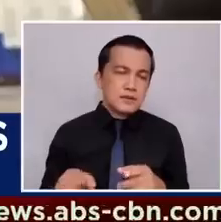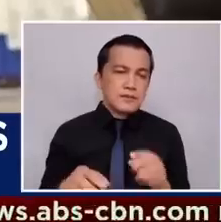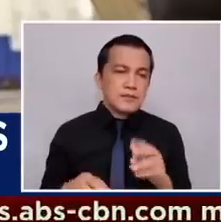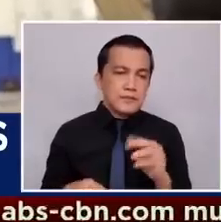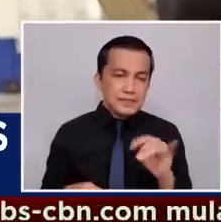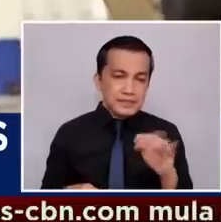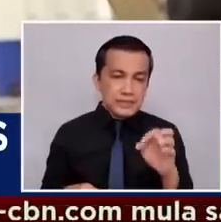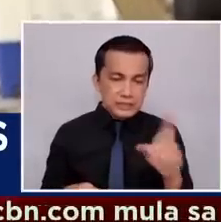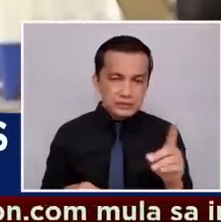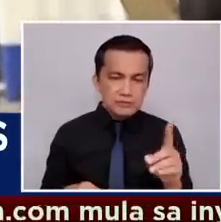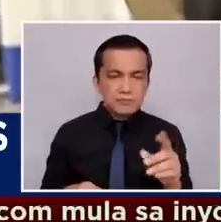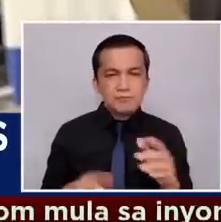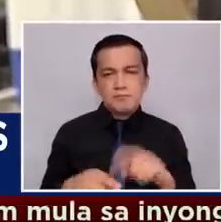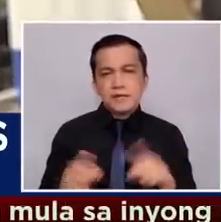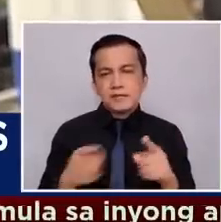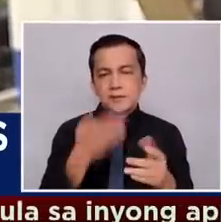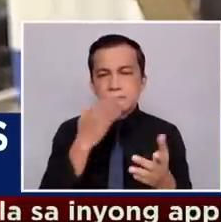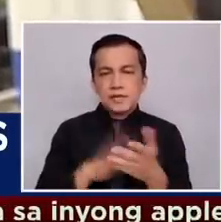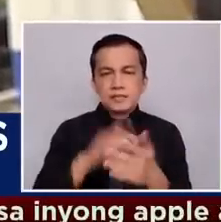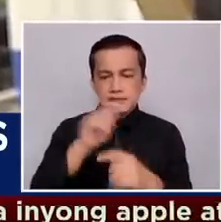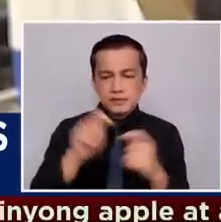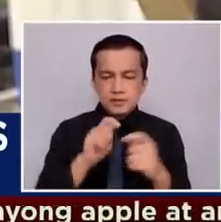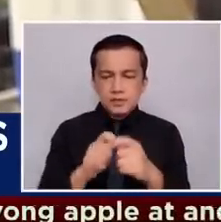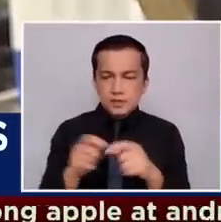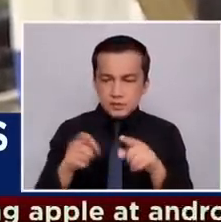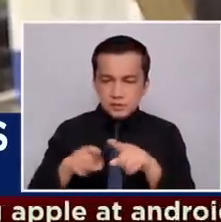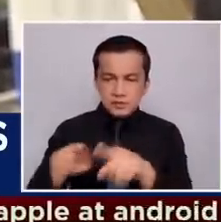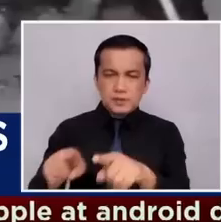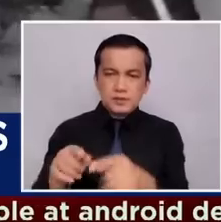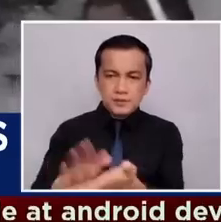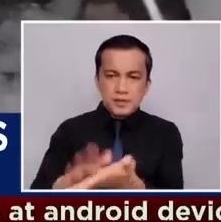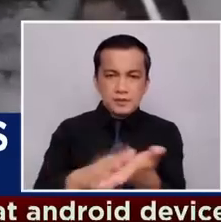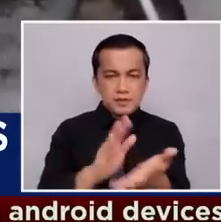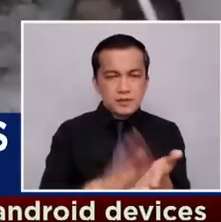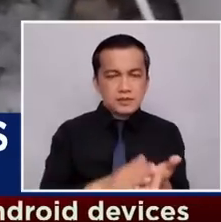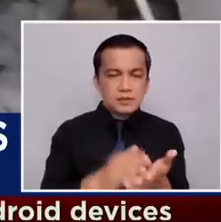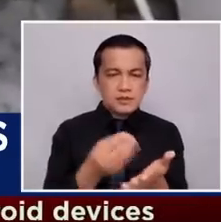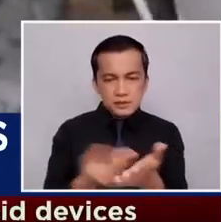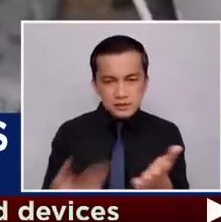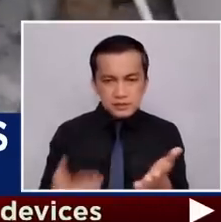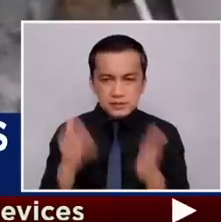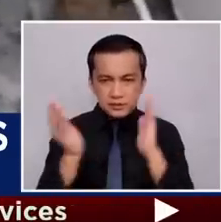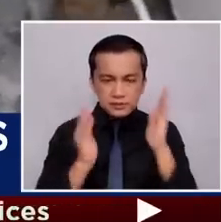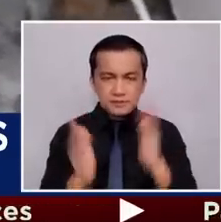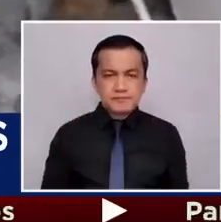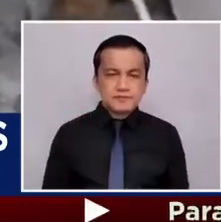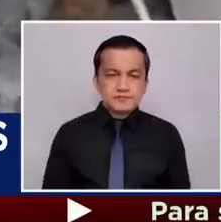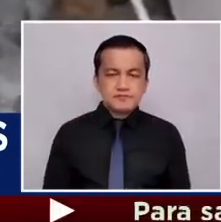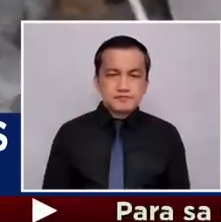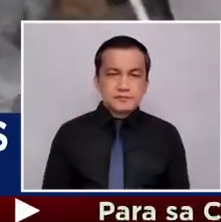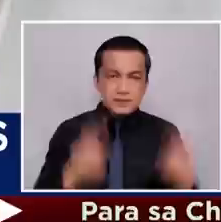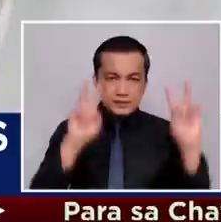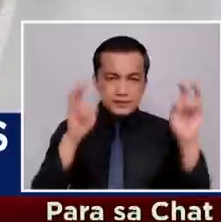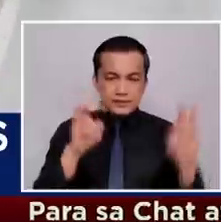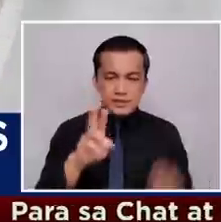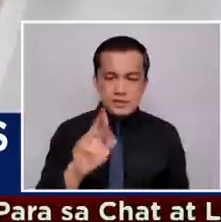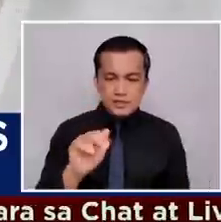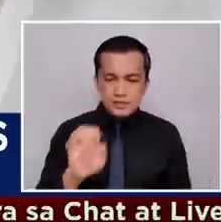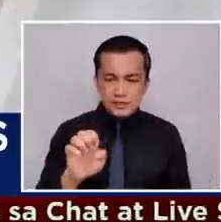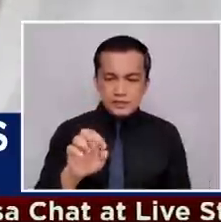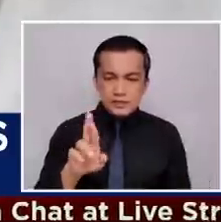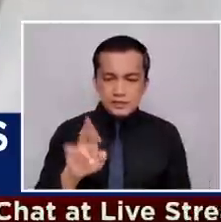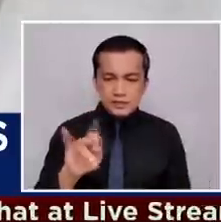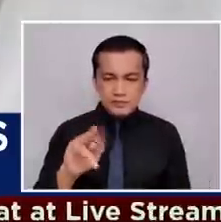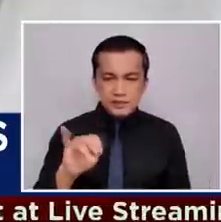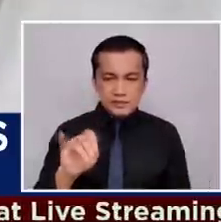sasabay pa ito sa nagtataas ang presyo ng bilihin at serbisyo. Batay sa tinatawag na rate rebasing, ang hirit